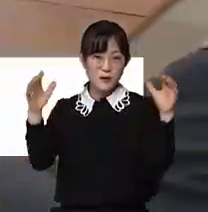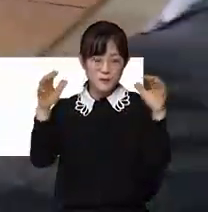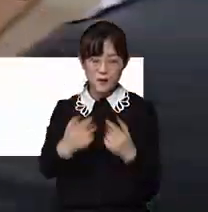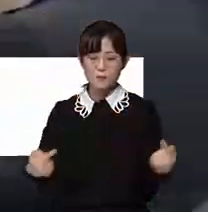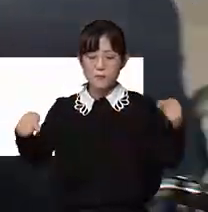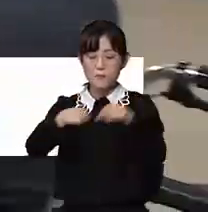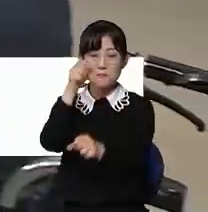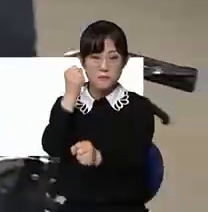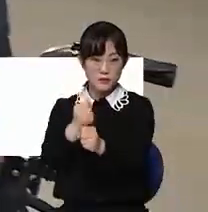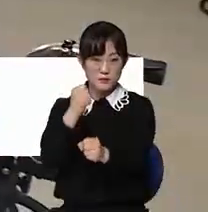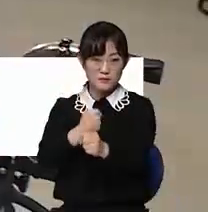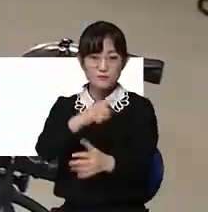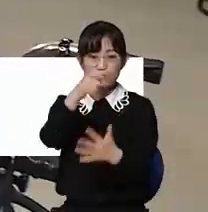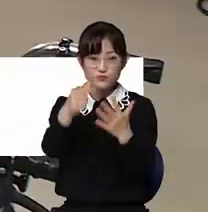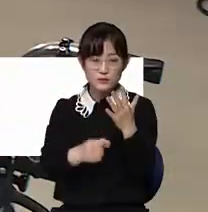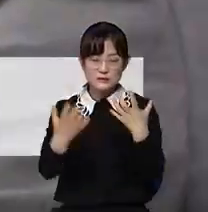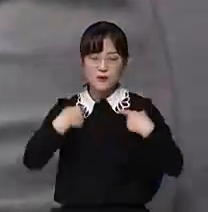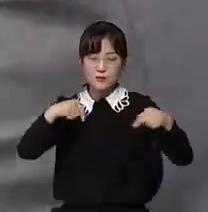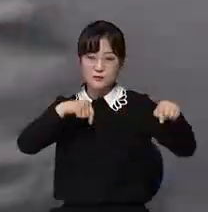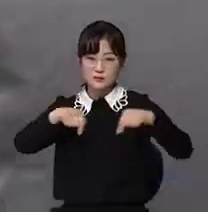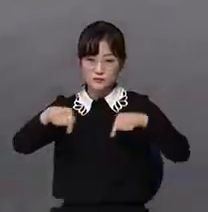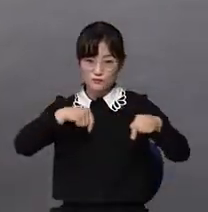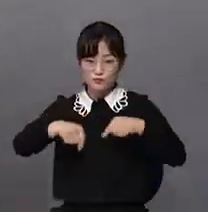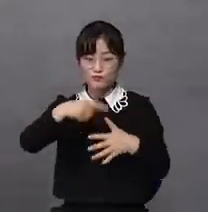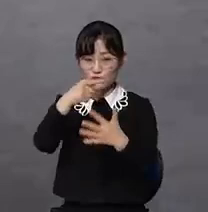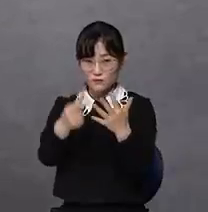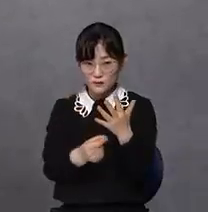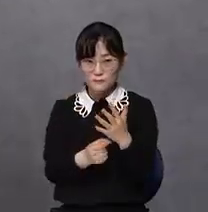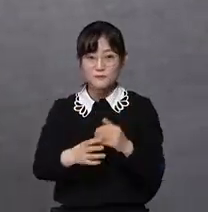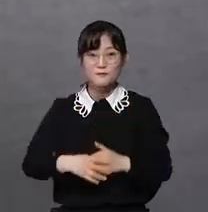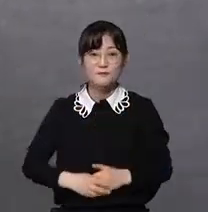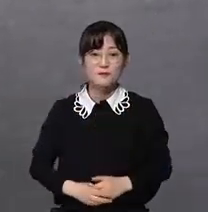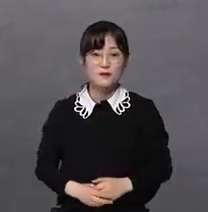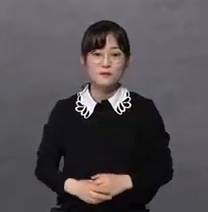민영방송이 공동으로 제작하는 정치토론 프로그램입니다